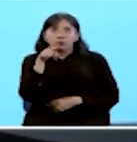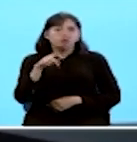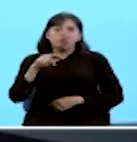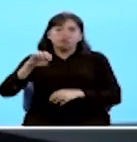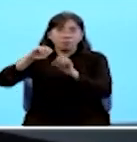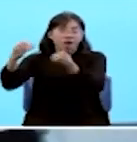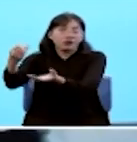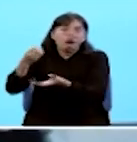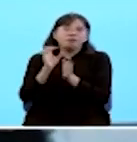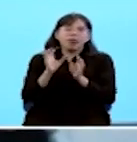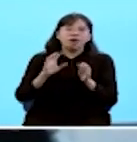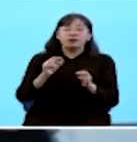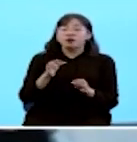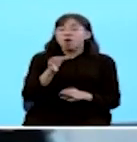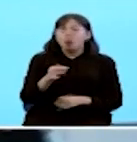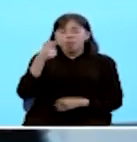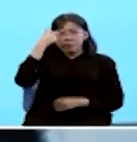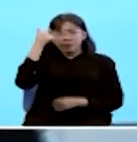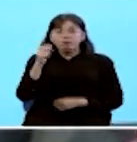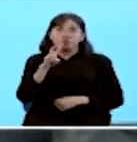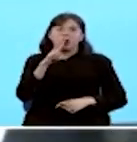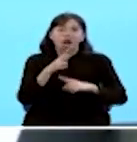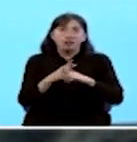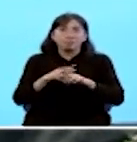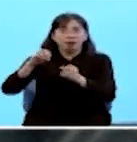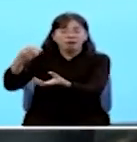meraih penghargaan Smart City sebanyak 2 kali.